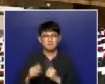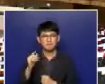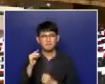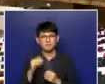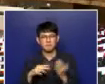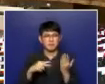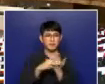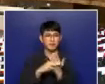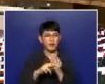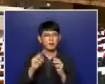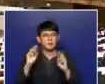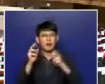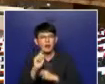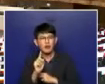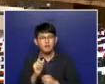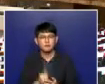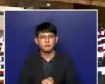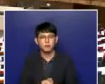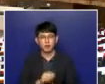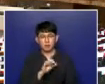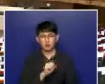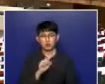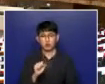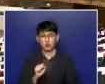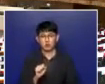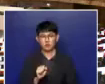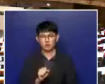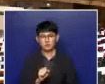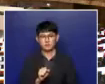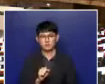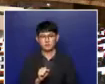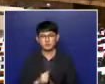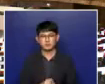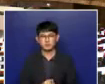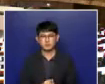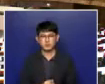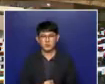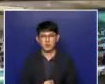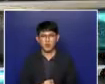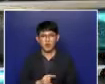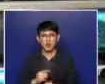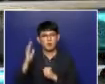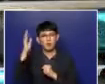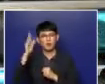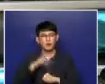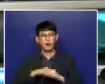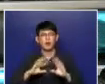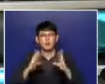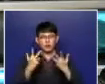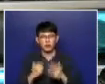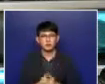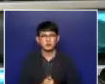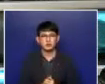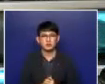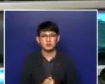กรุงเทพมหานครซึ่งตอนนั้นรฟมทำไปแล้ว5,000ล้านที่ท่านอนุพงษ์พูดมาสักครู่เนี่ยนะ